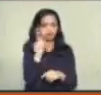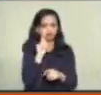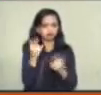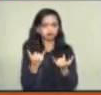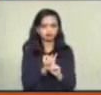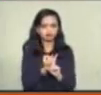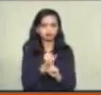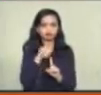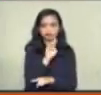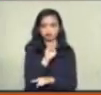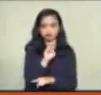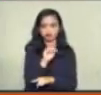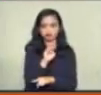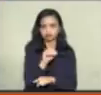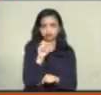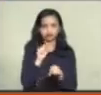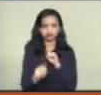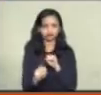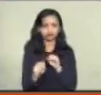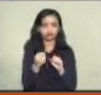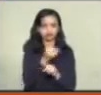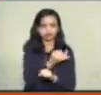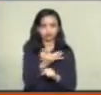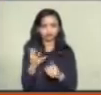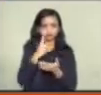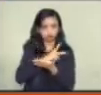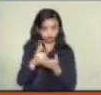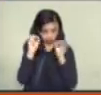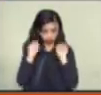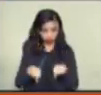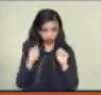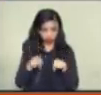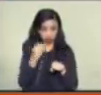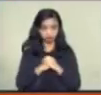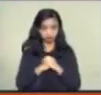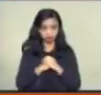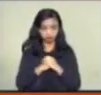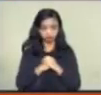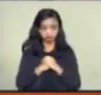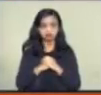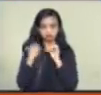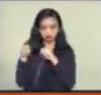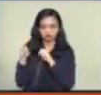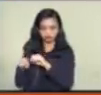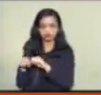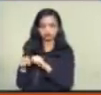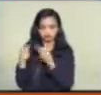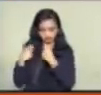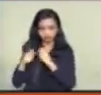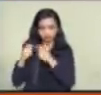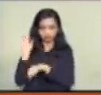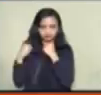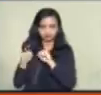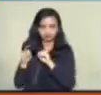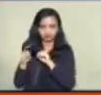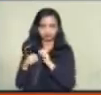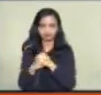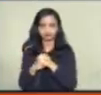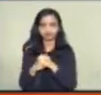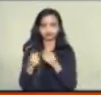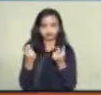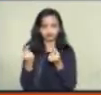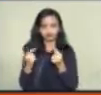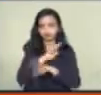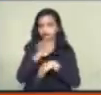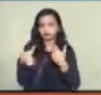is January 14. Po. So, let's count 2 weeks, ma'am. Pwede ba natin siya mapauwi na in 2 weeks time? Pipilitin po namin, sir. Yes po. Gagawin